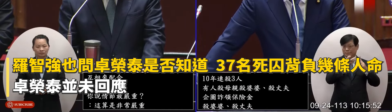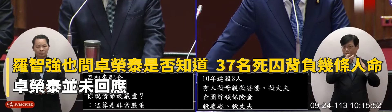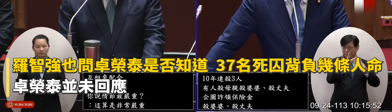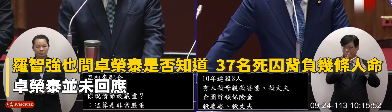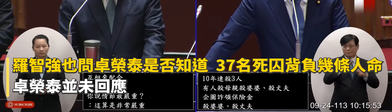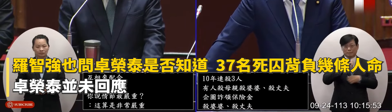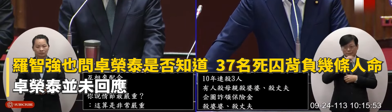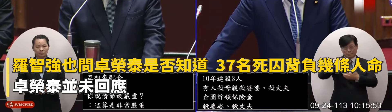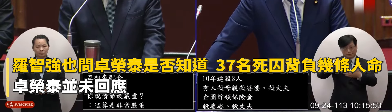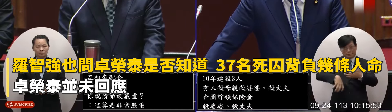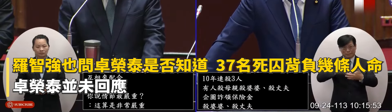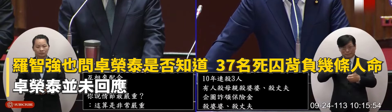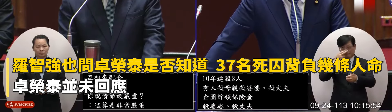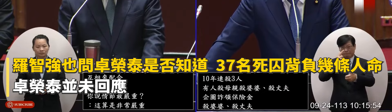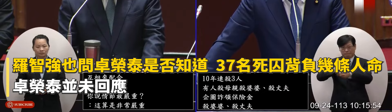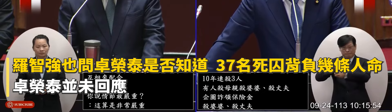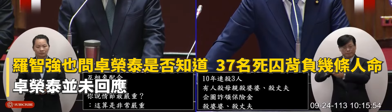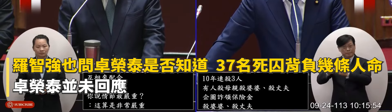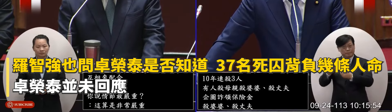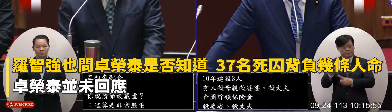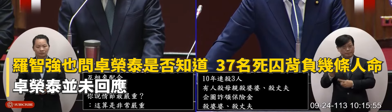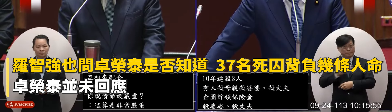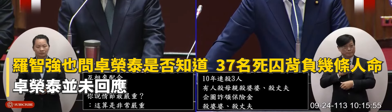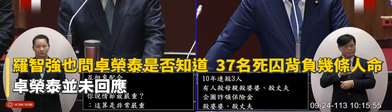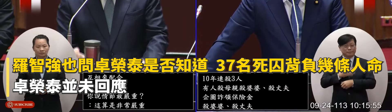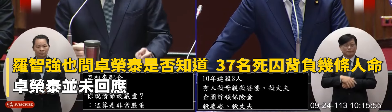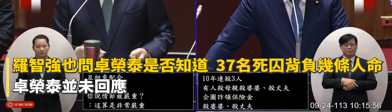要背负多少人命吗？知道吗？